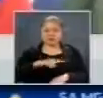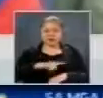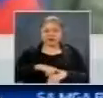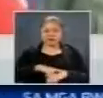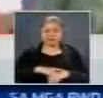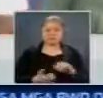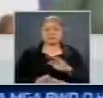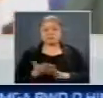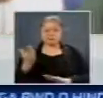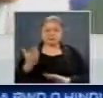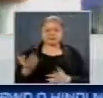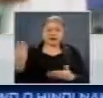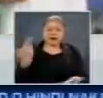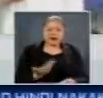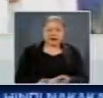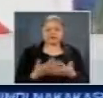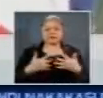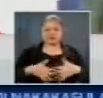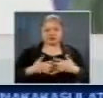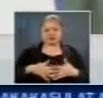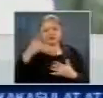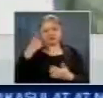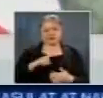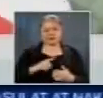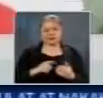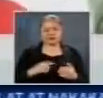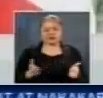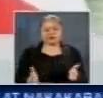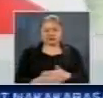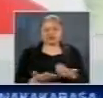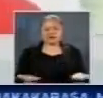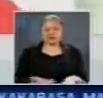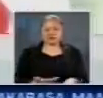darating yung backup VCM para sa clustered precinct na ito. Maraming salamat, Mark Sarasas.